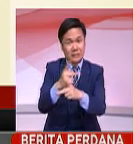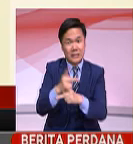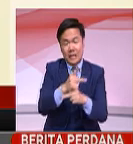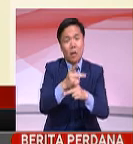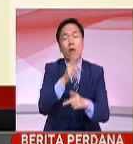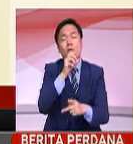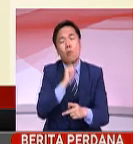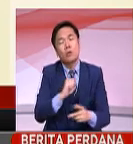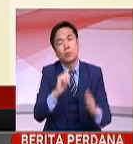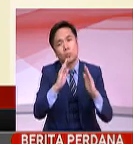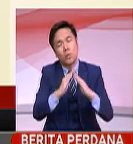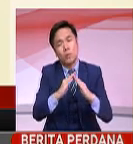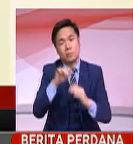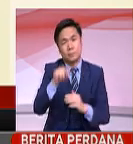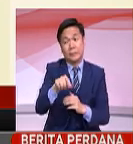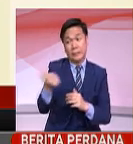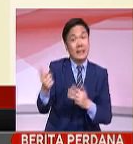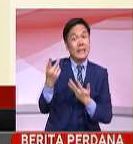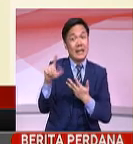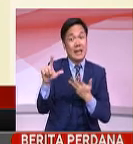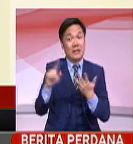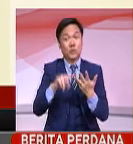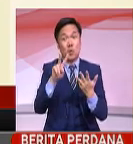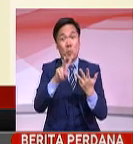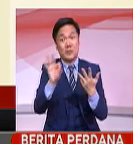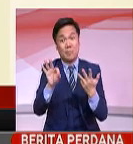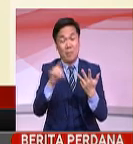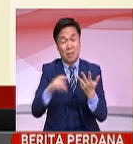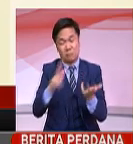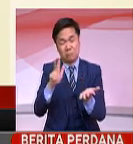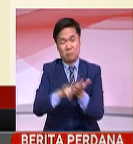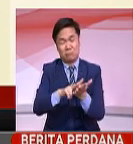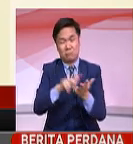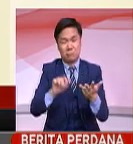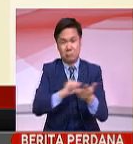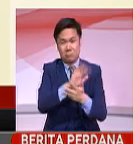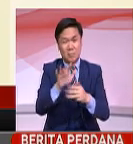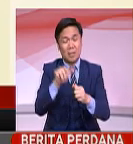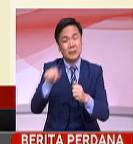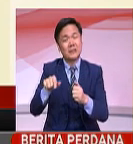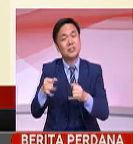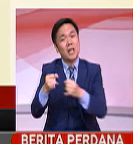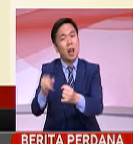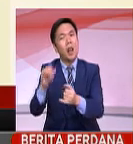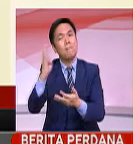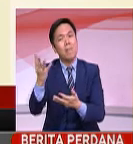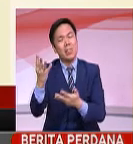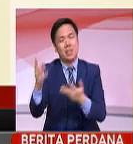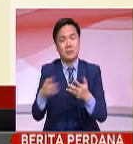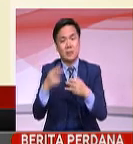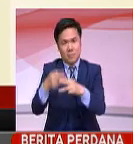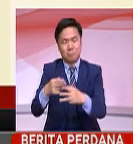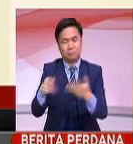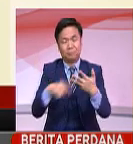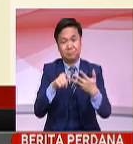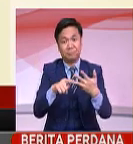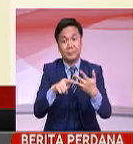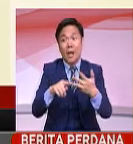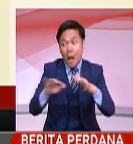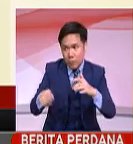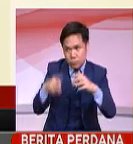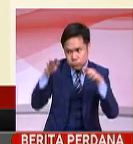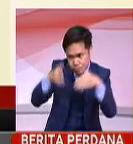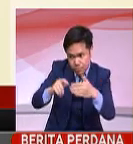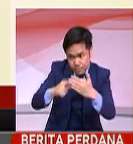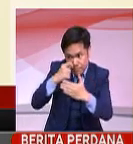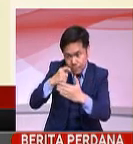warga emas. Juga di Kuala Lumpur, 29 kes positif dikesan menerusi kluster Jalan 4 hasil saringan individu bergejala